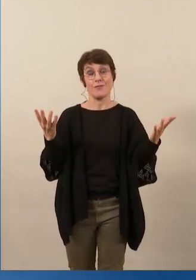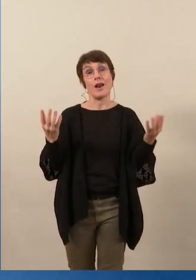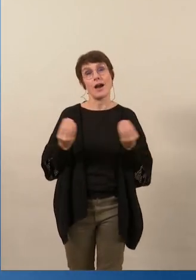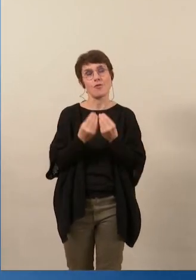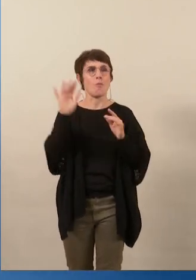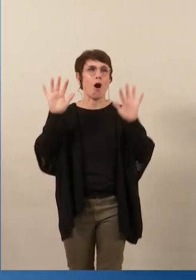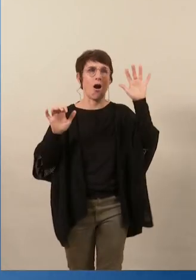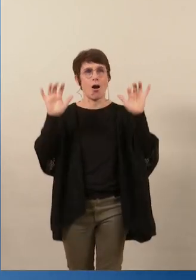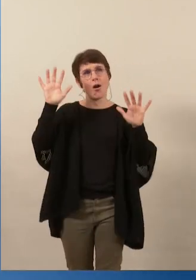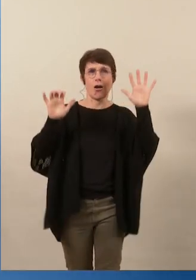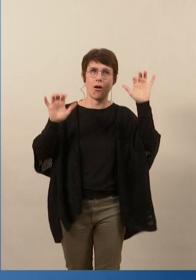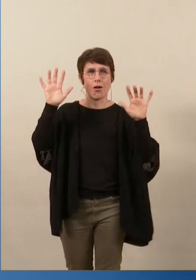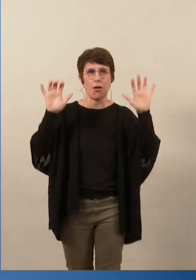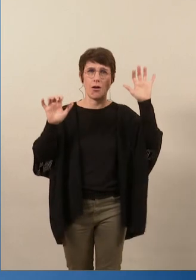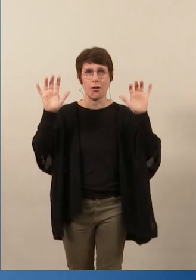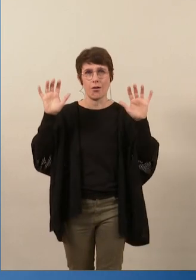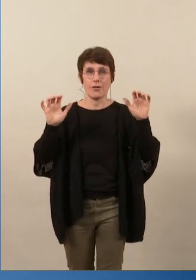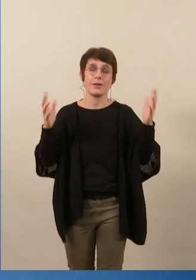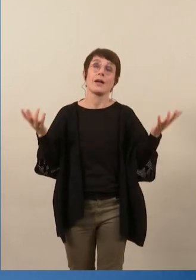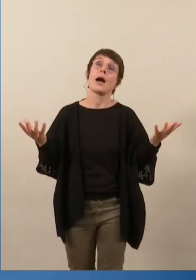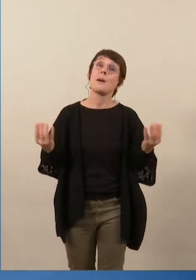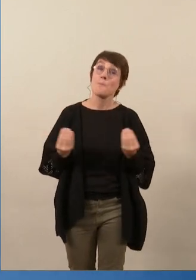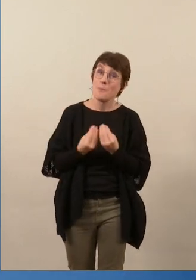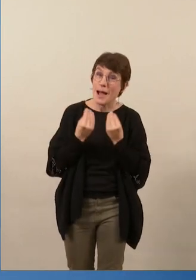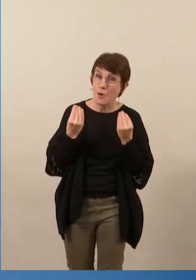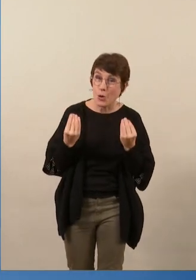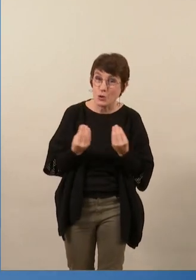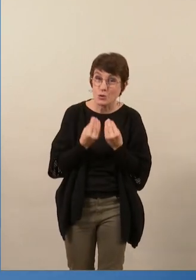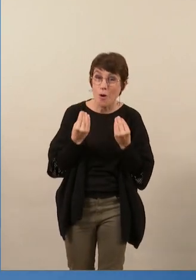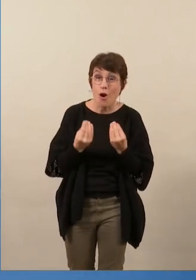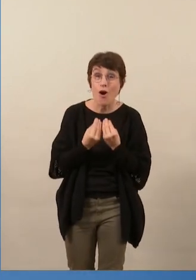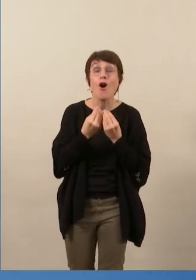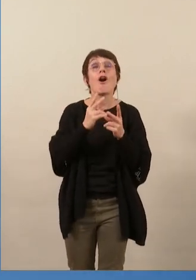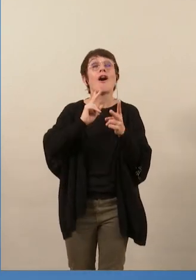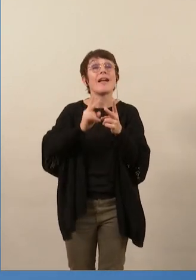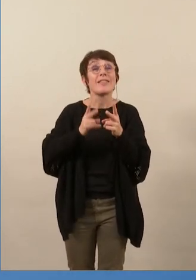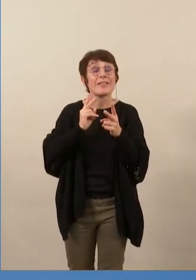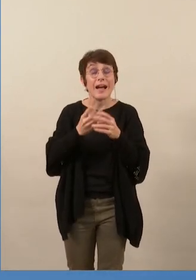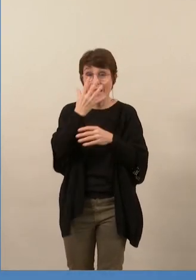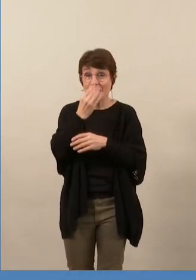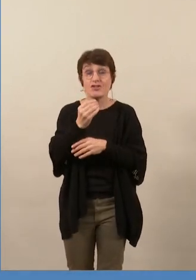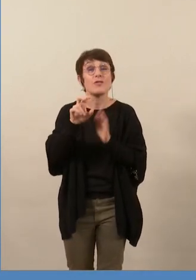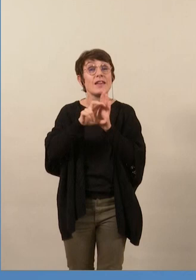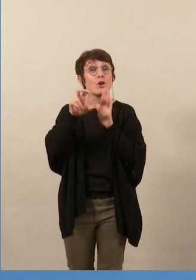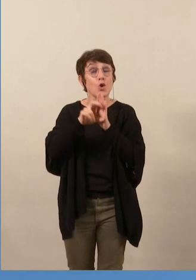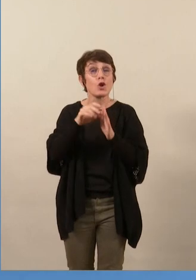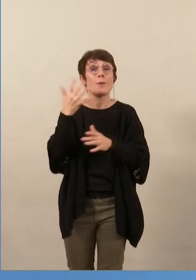malheureusement malheureusement le train de 5h1 a été supprimé et et là-dessus je me